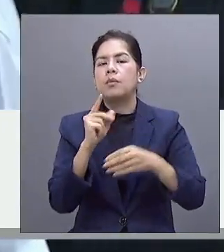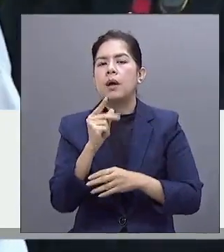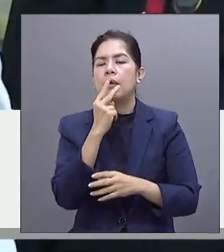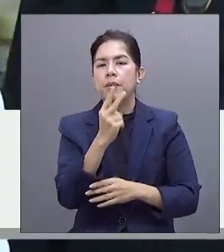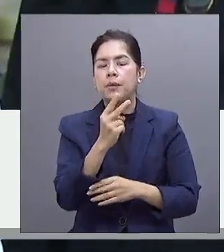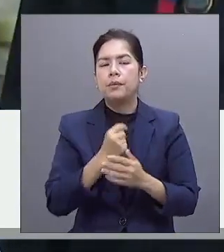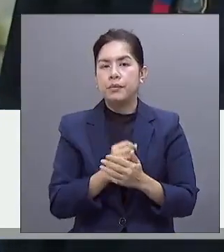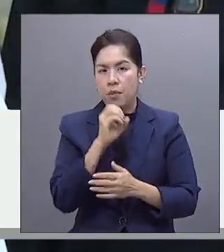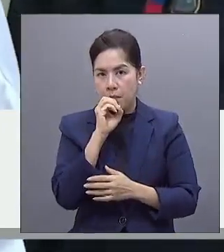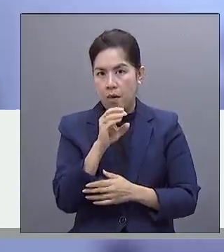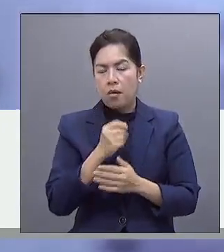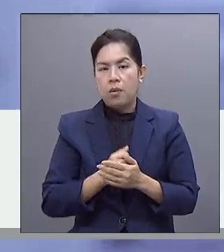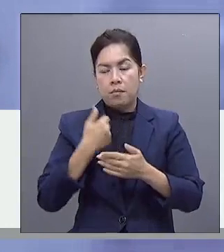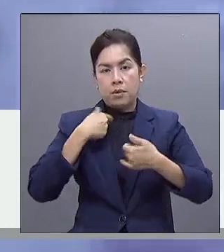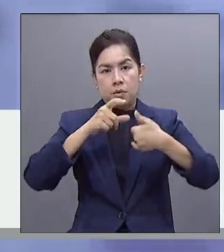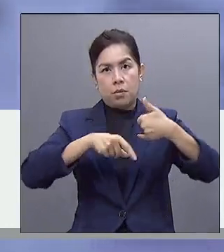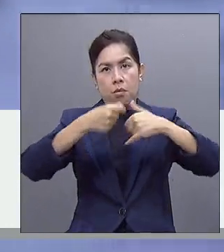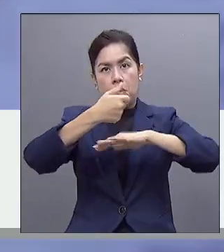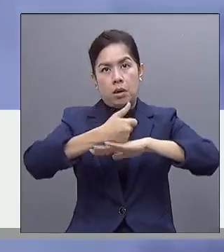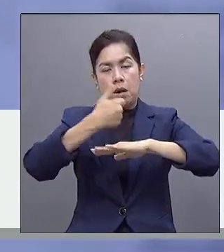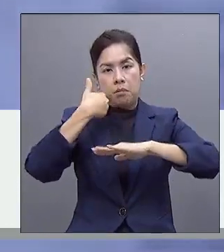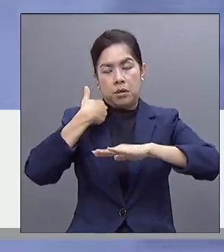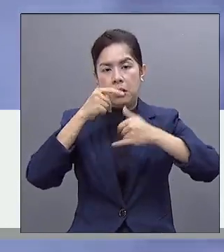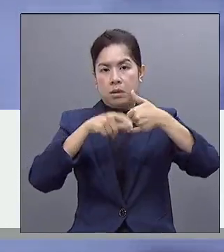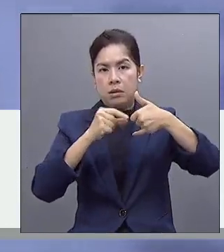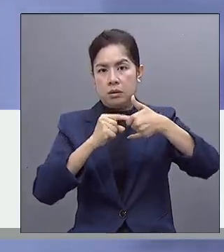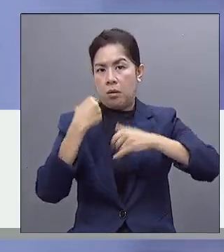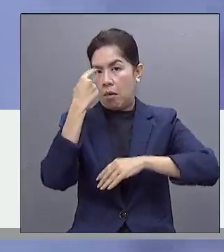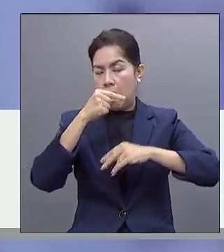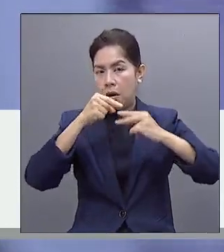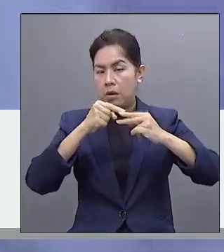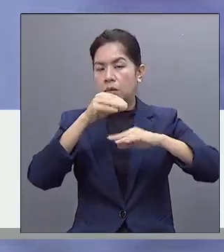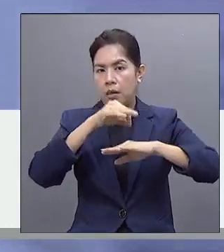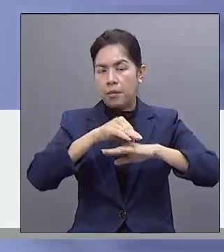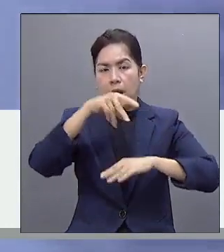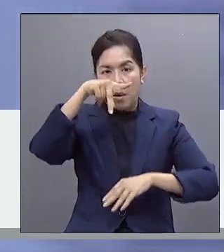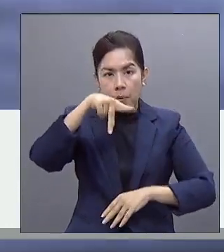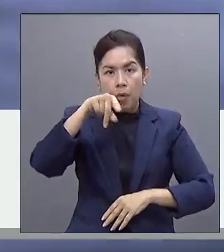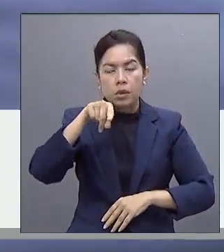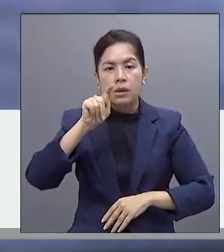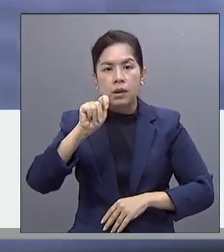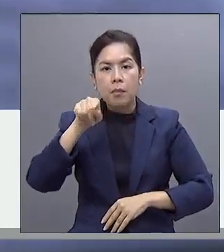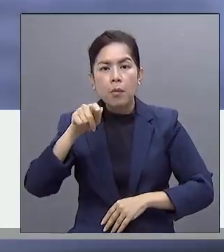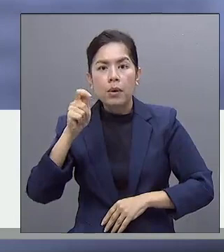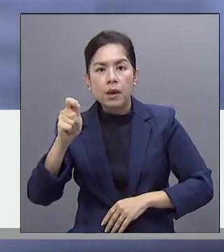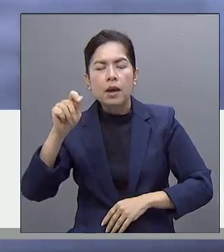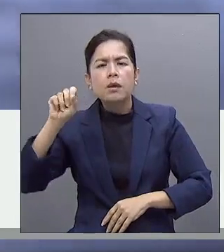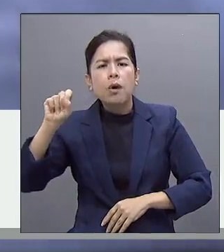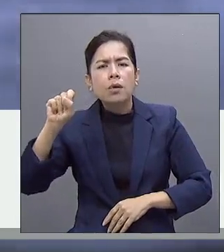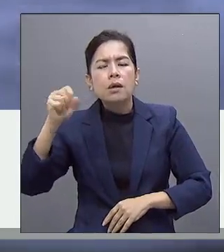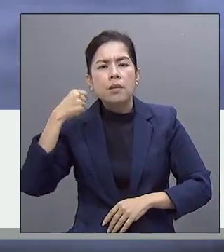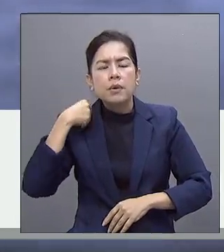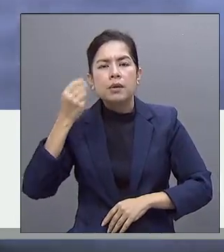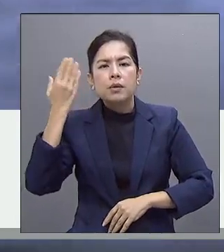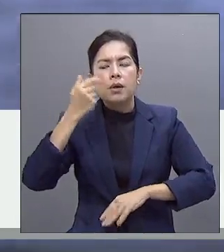ยอ้างว่ามีหัวหน้าขบวนการใหญ่สุดคือพลตำรวจเอกสอเสืออดีตผู้บัญชาการตำรว